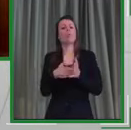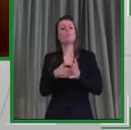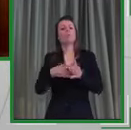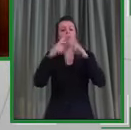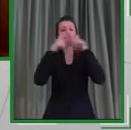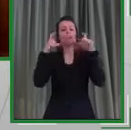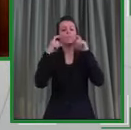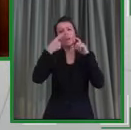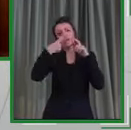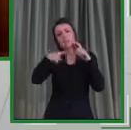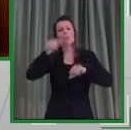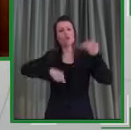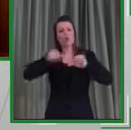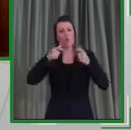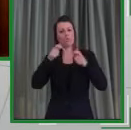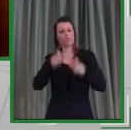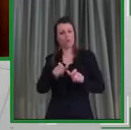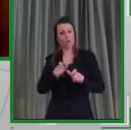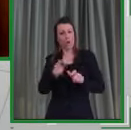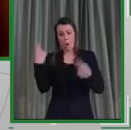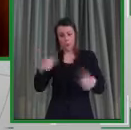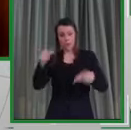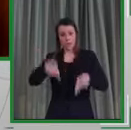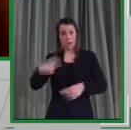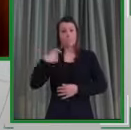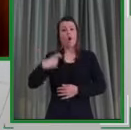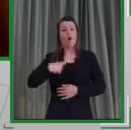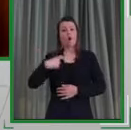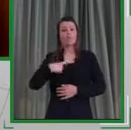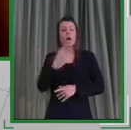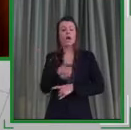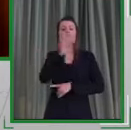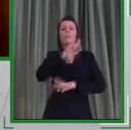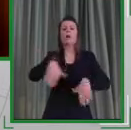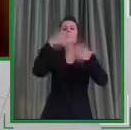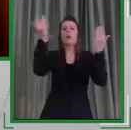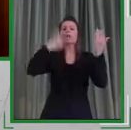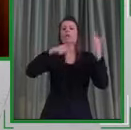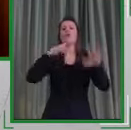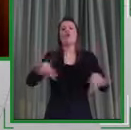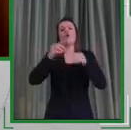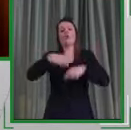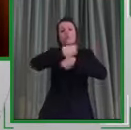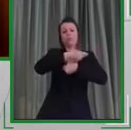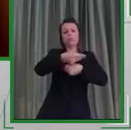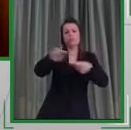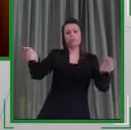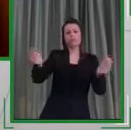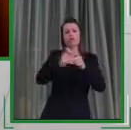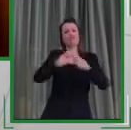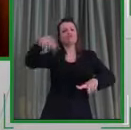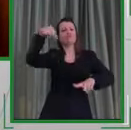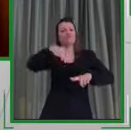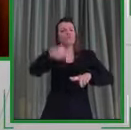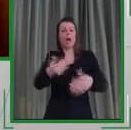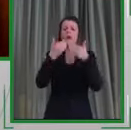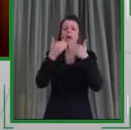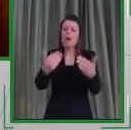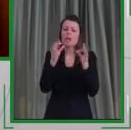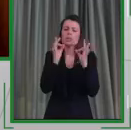che da domani mattina e cominceremo a consegnare a distribuire in città ringrazio di cuore il presidente